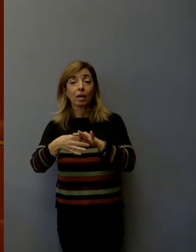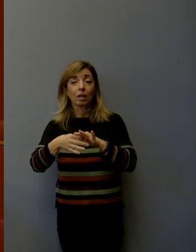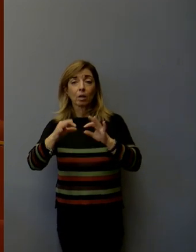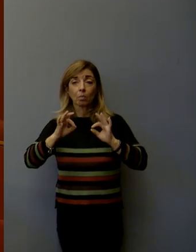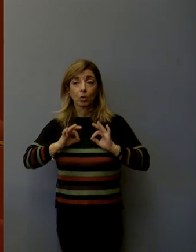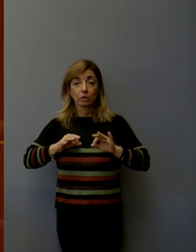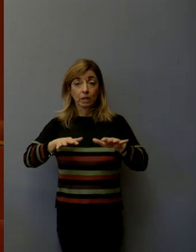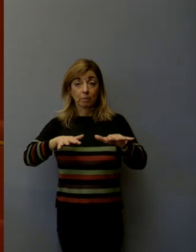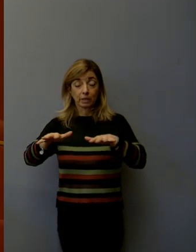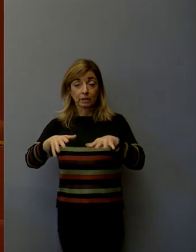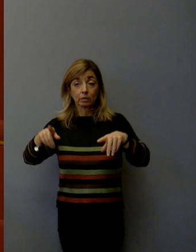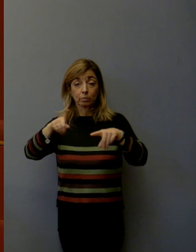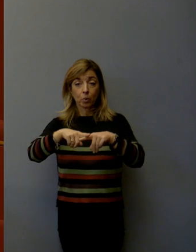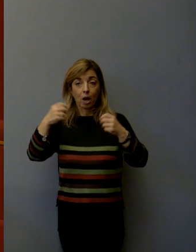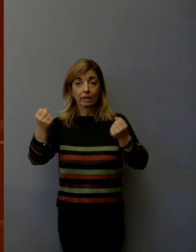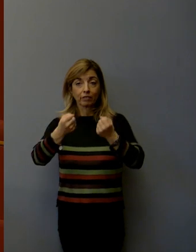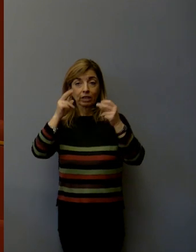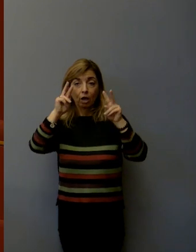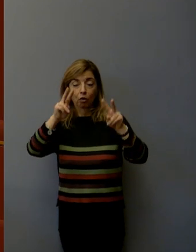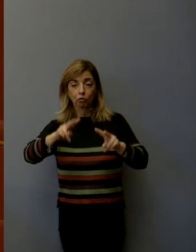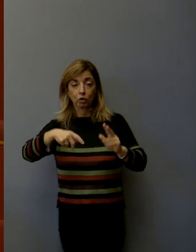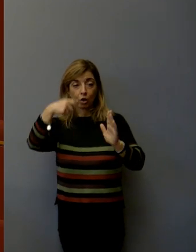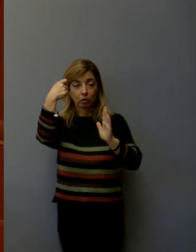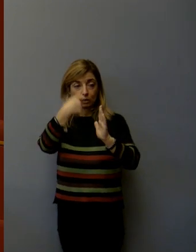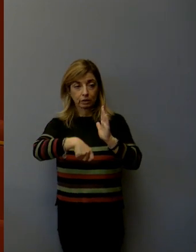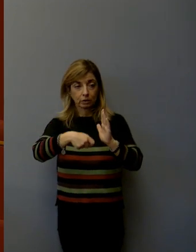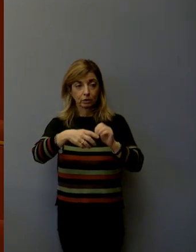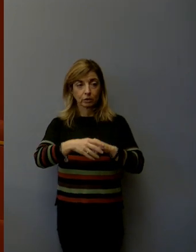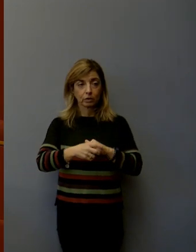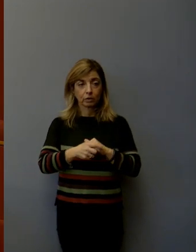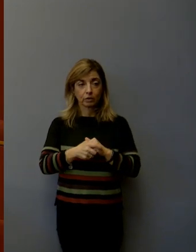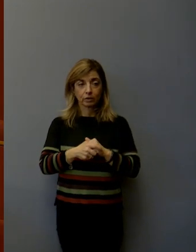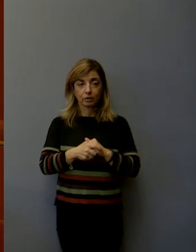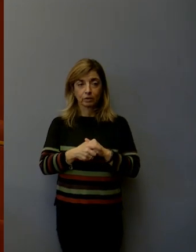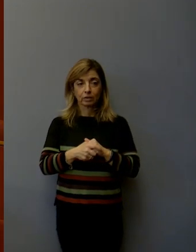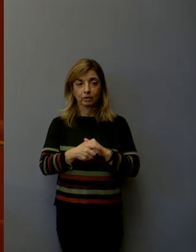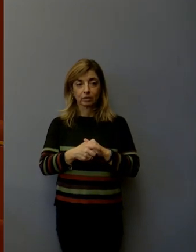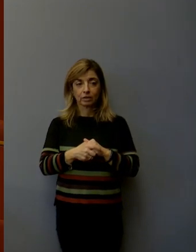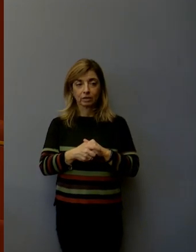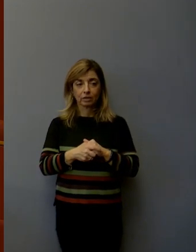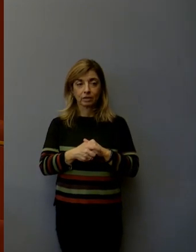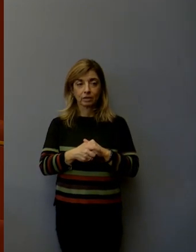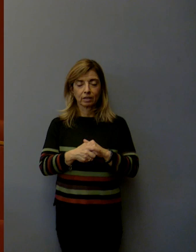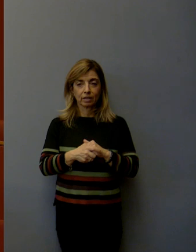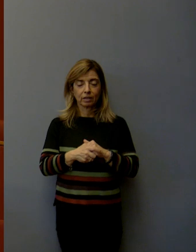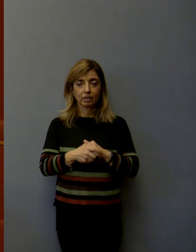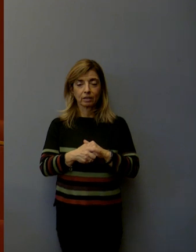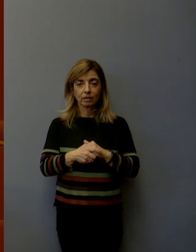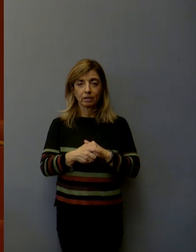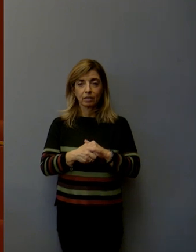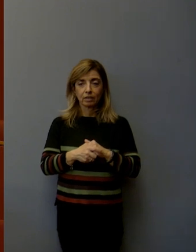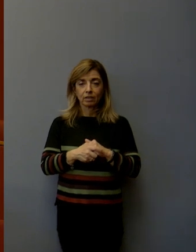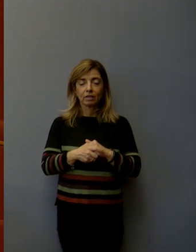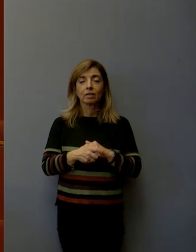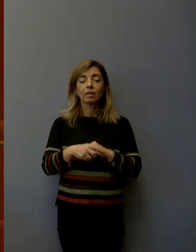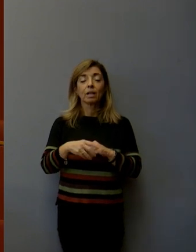all'attività di controllo e di sanzioni sono anche andato per scrupolo a vedere il sito della polizia locale per vedere se c'è